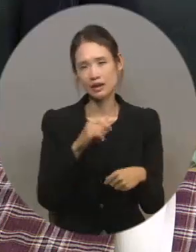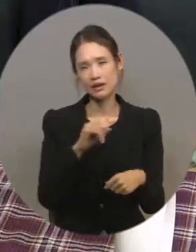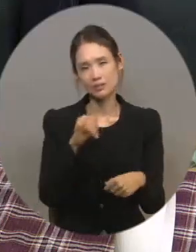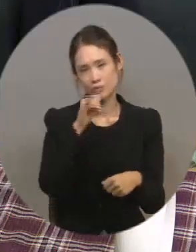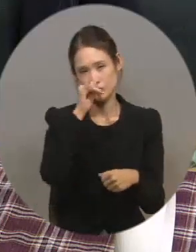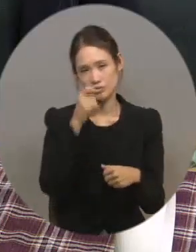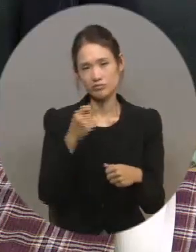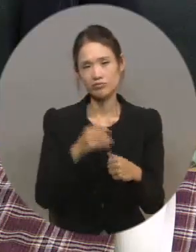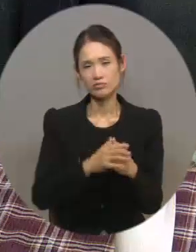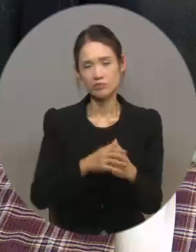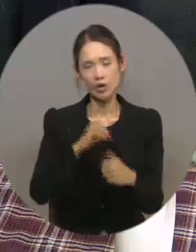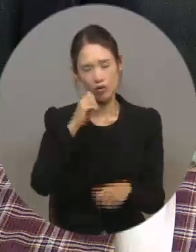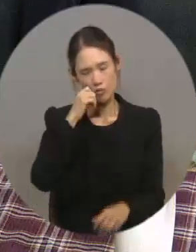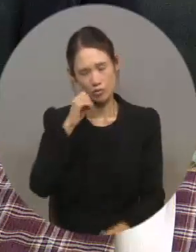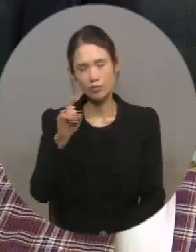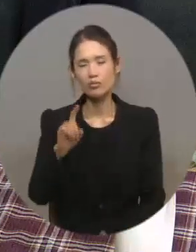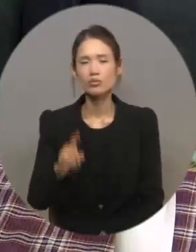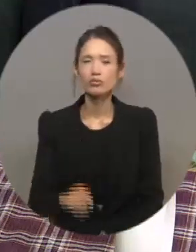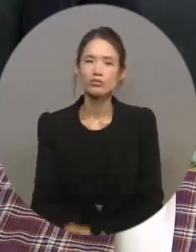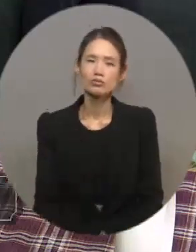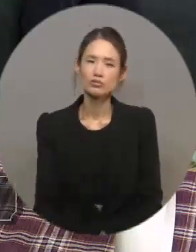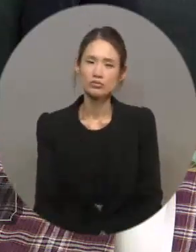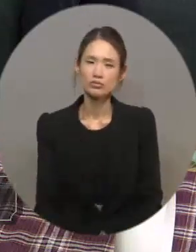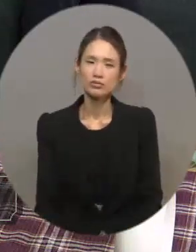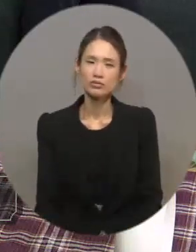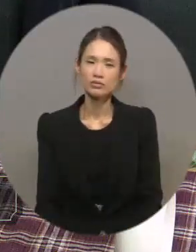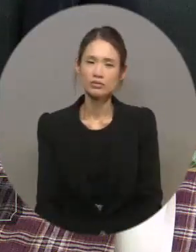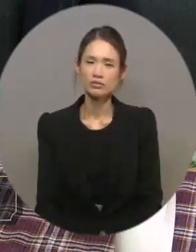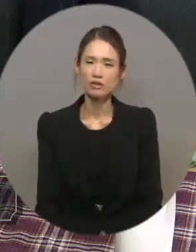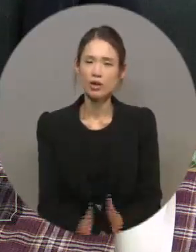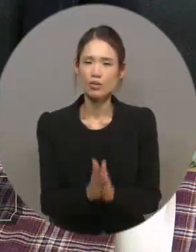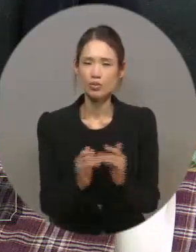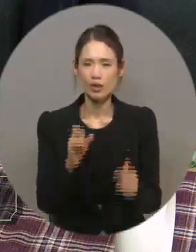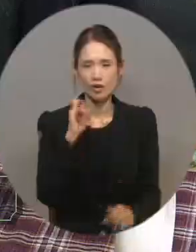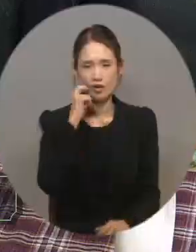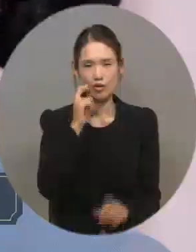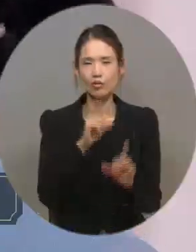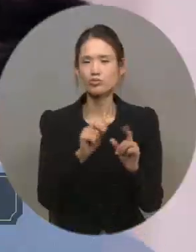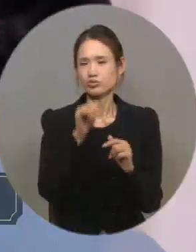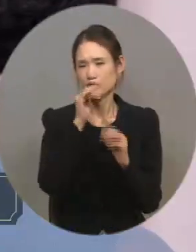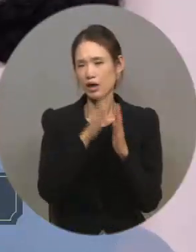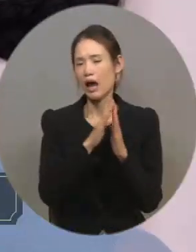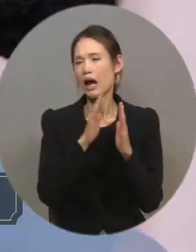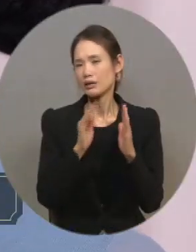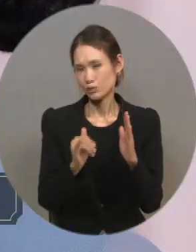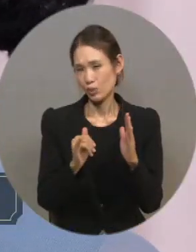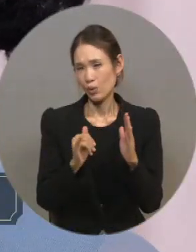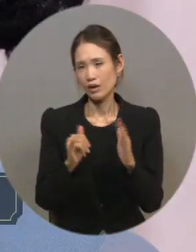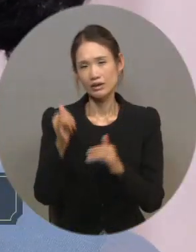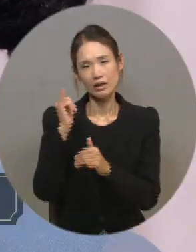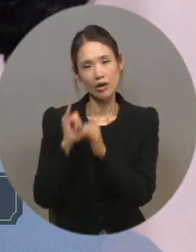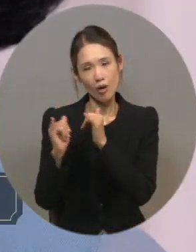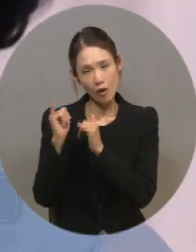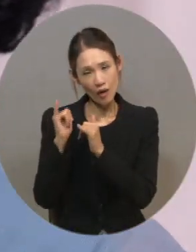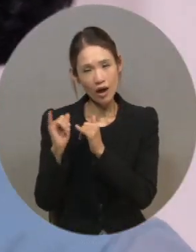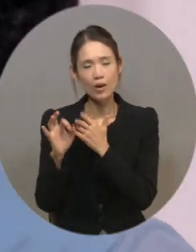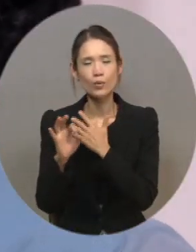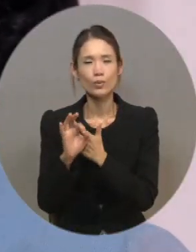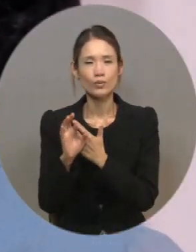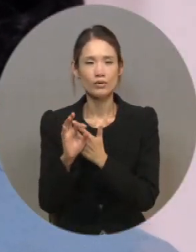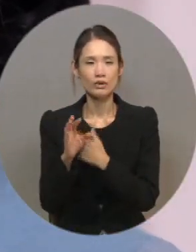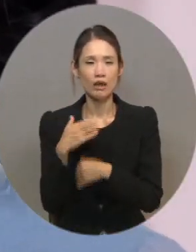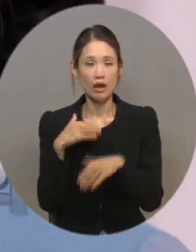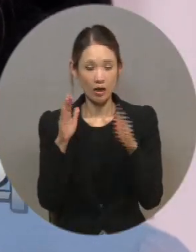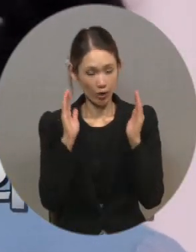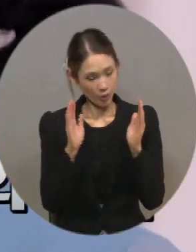네네네. 어떤 네. 점을 어려워하나요? 이제 본인이 어려운 부분도 있고, 가족들한테 연락이 오면 내가